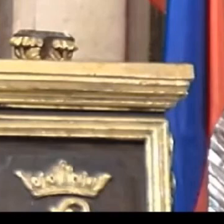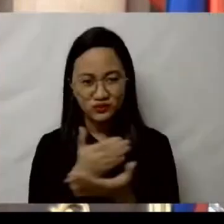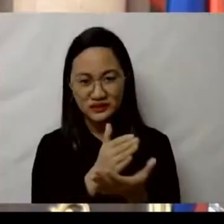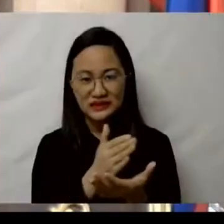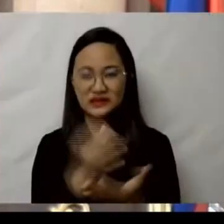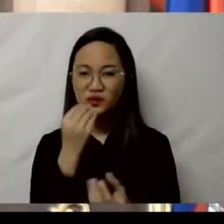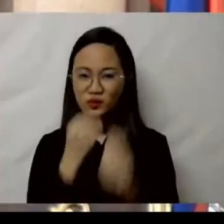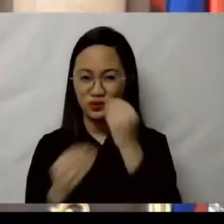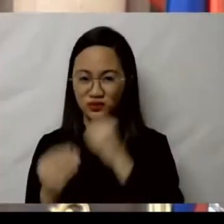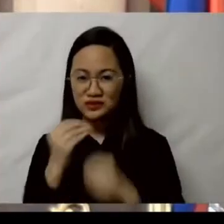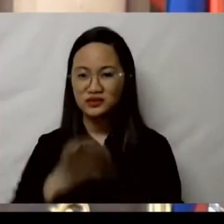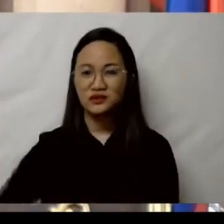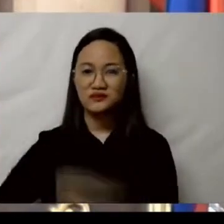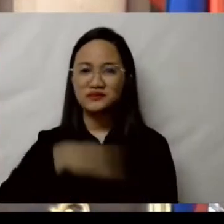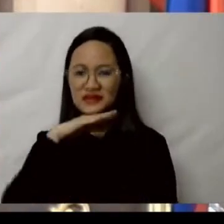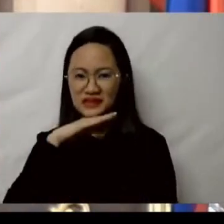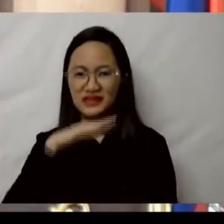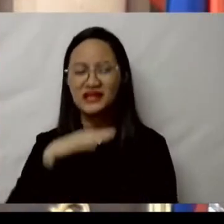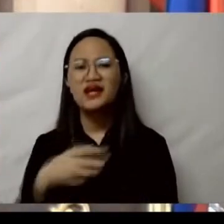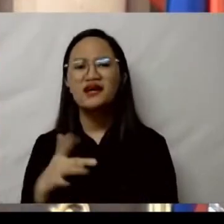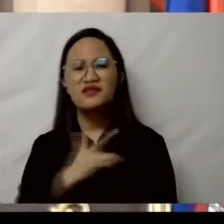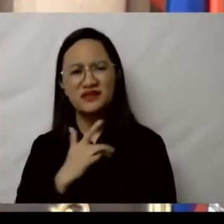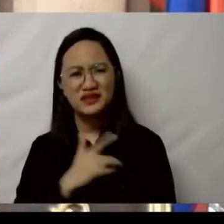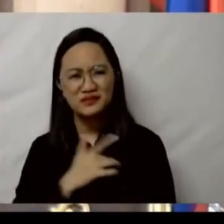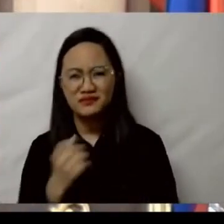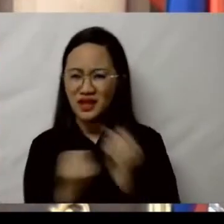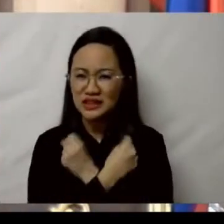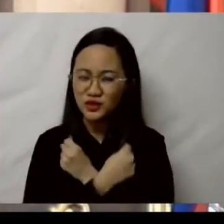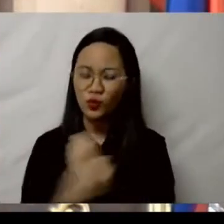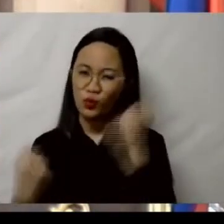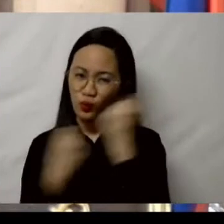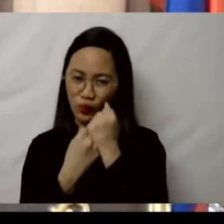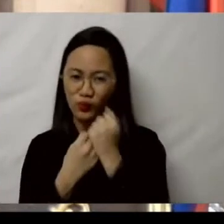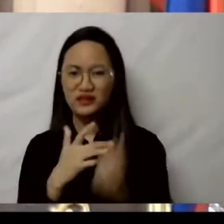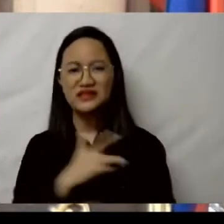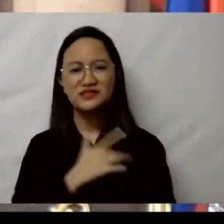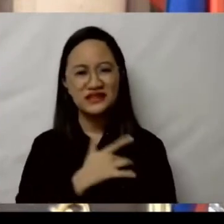ramdam mong mahal ka, ramdam mong suportado ka, ramdam mo ang pagmamahal.